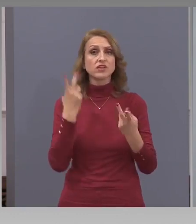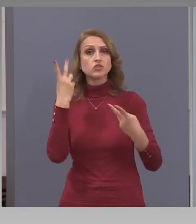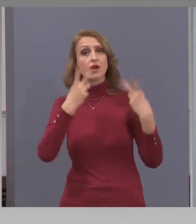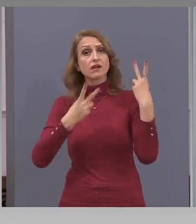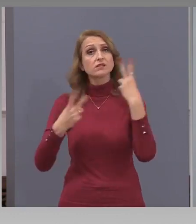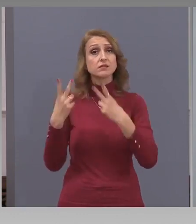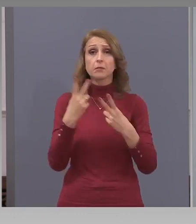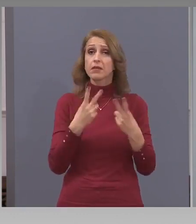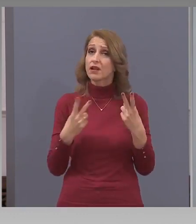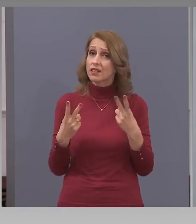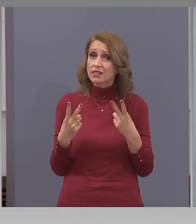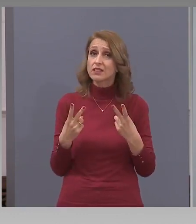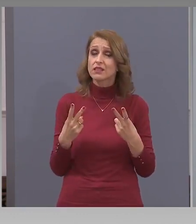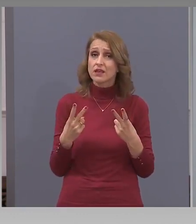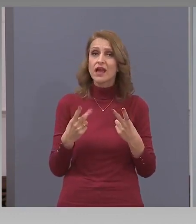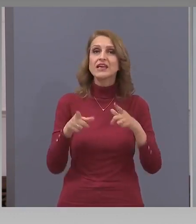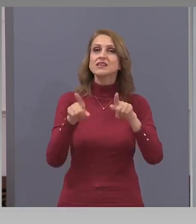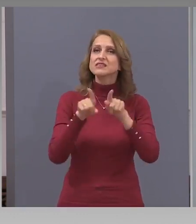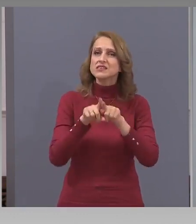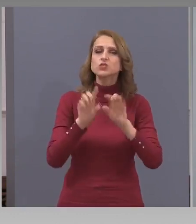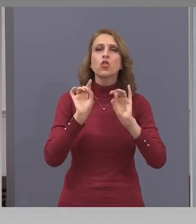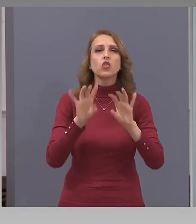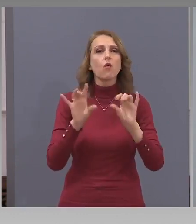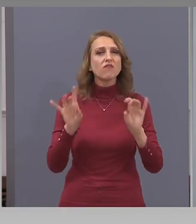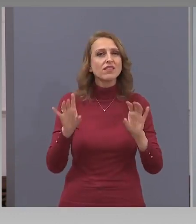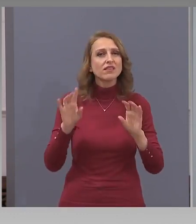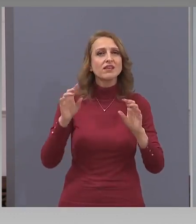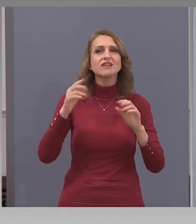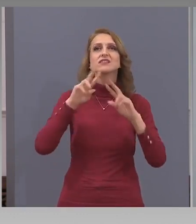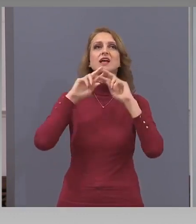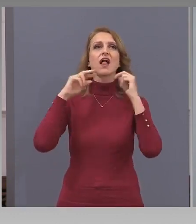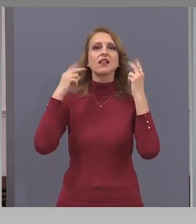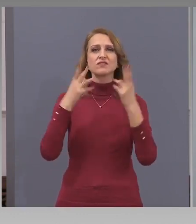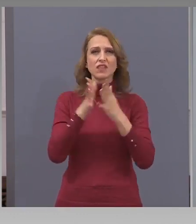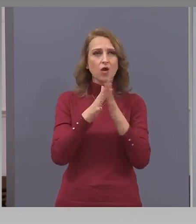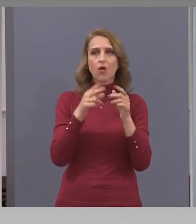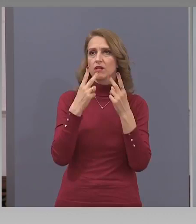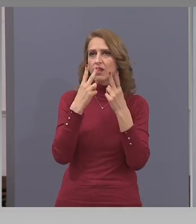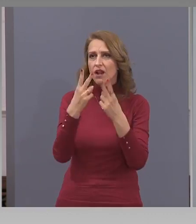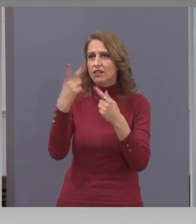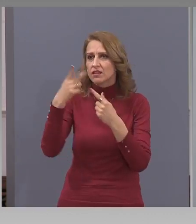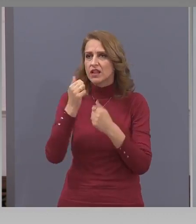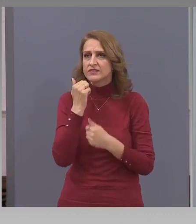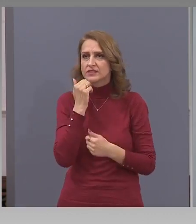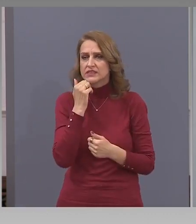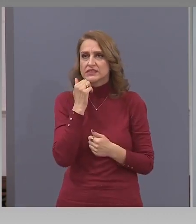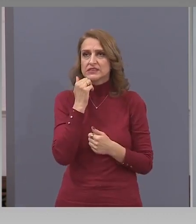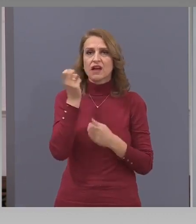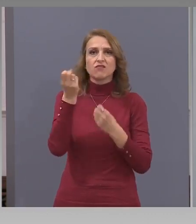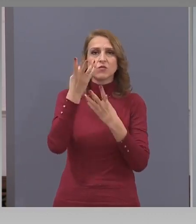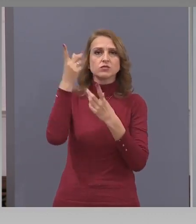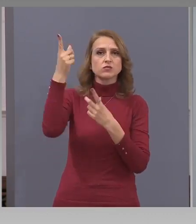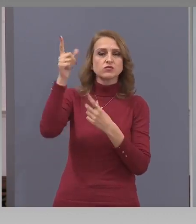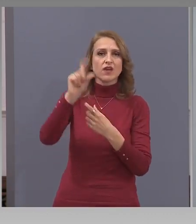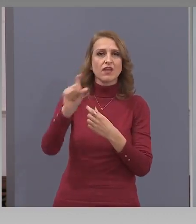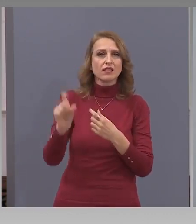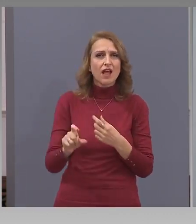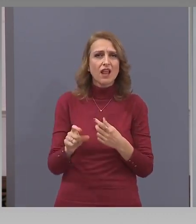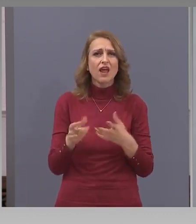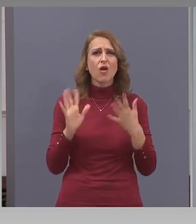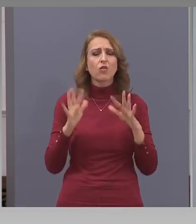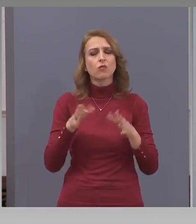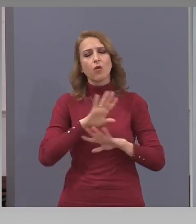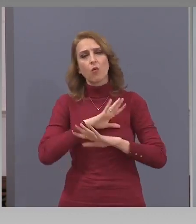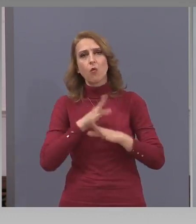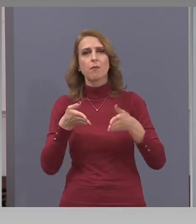обмен по новините много помага. Когато гледат какво става в Италия, катафалките с